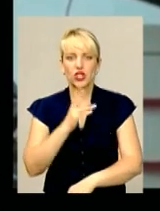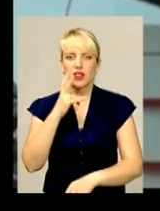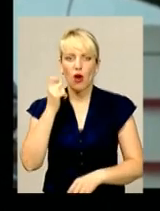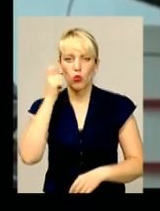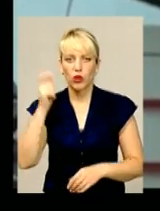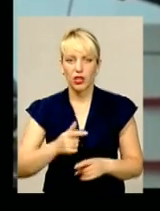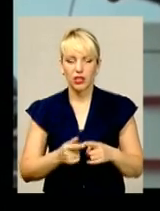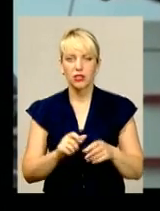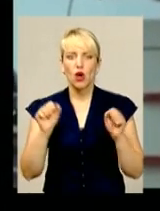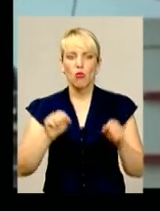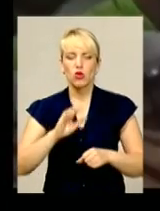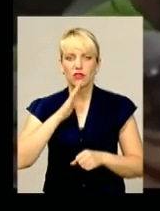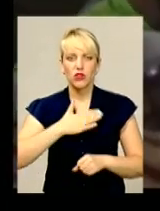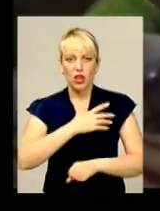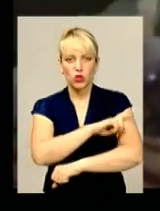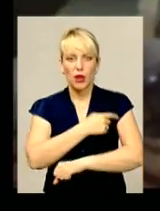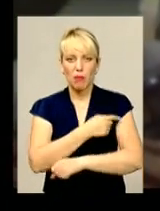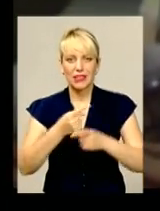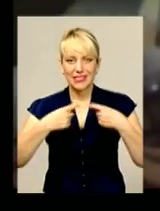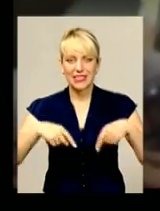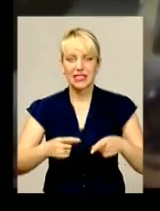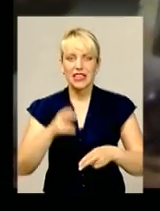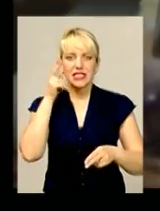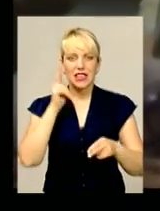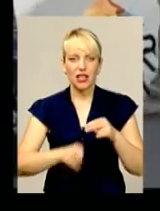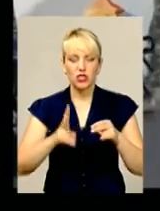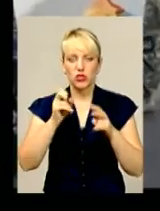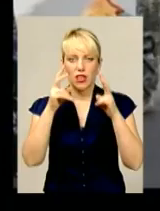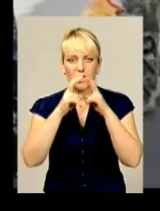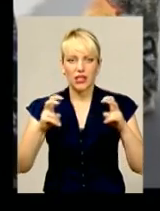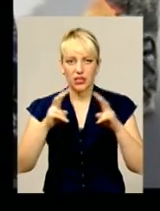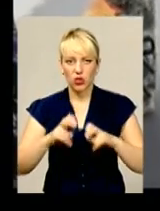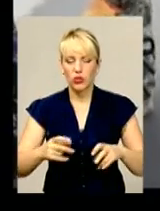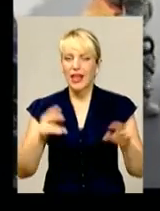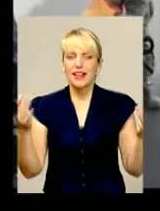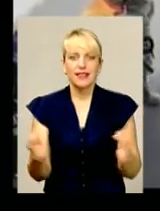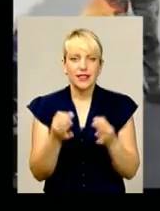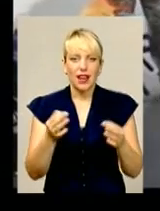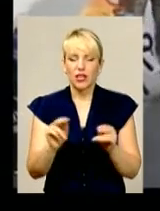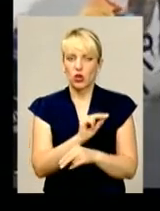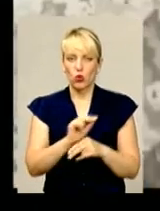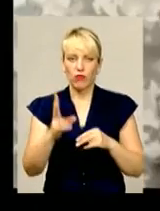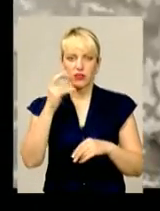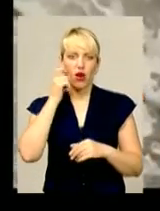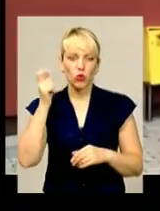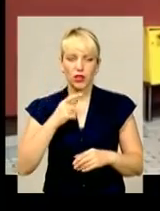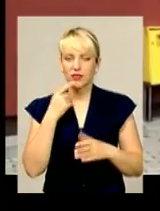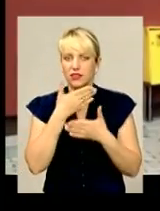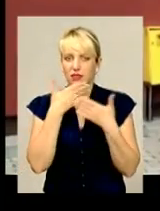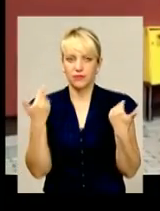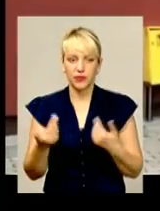виявилось, можливості нашої медицини закінчуються вже на етапі діагностики. Ні про яке лікування героя в Україні вже не йдеться.